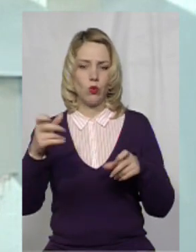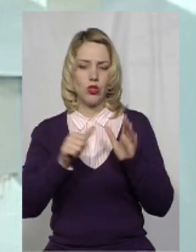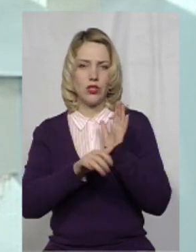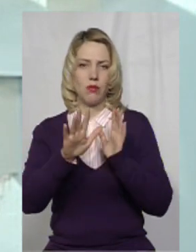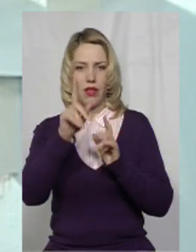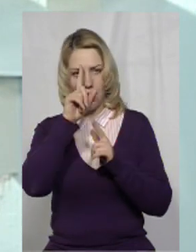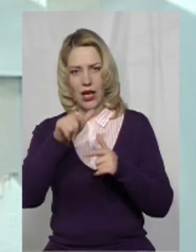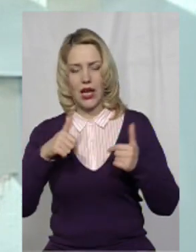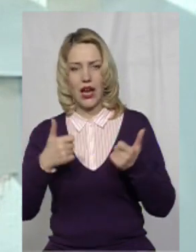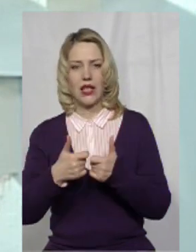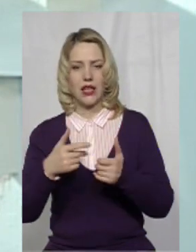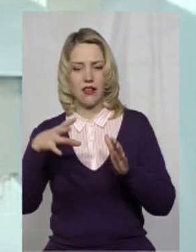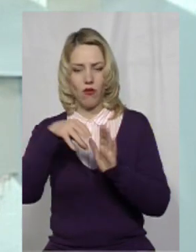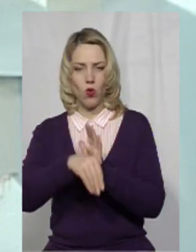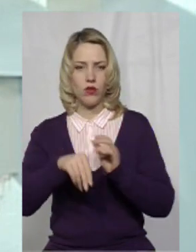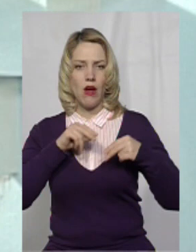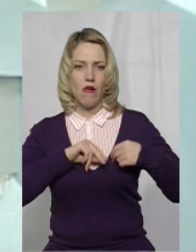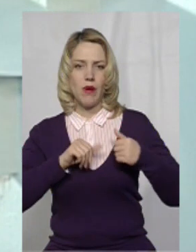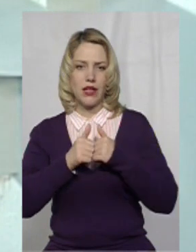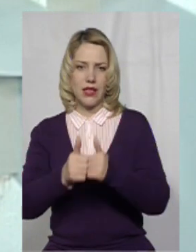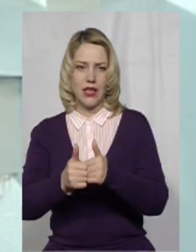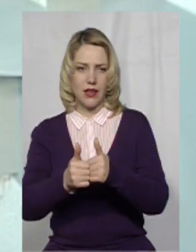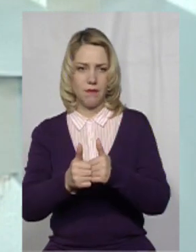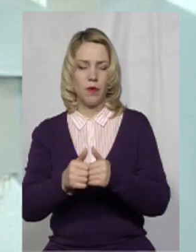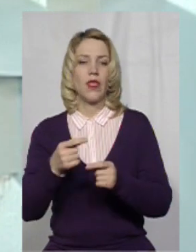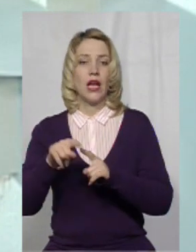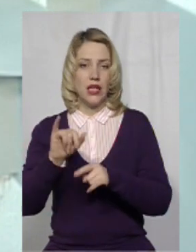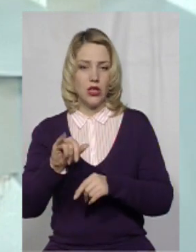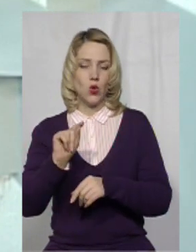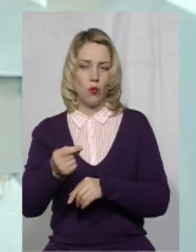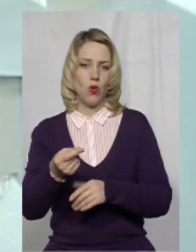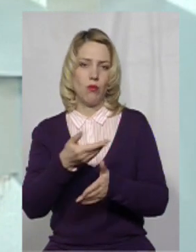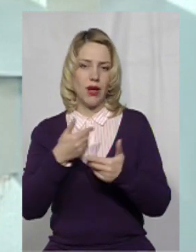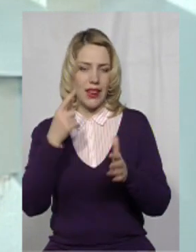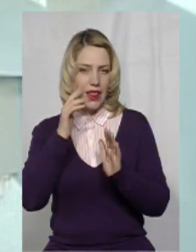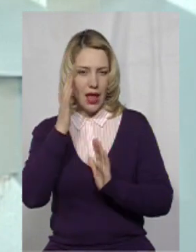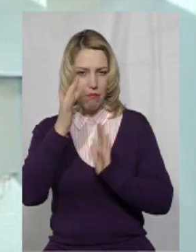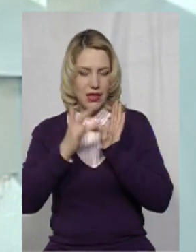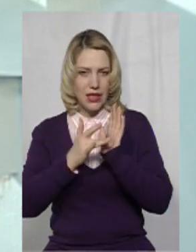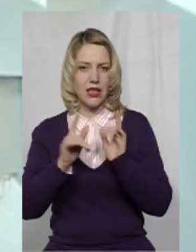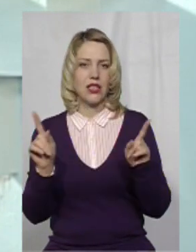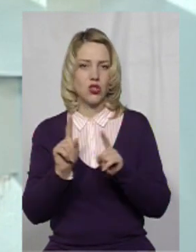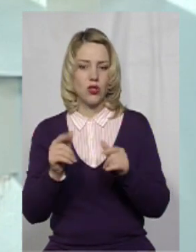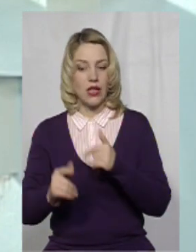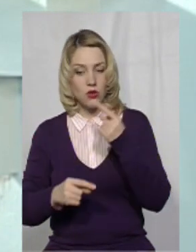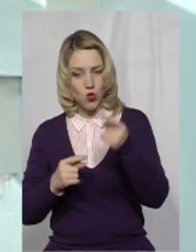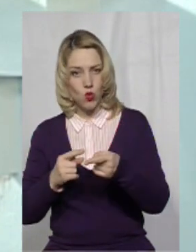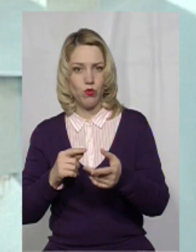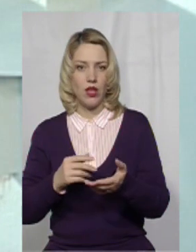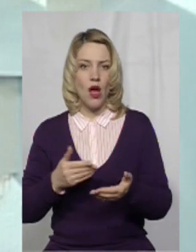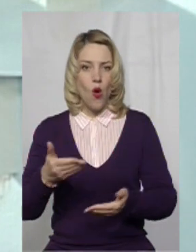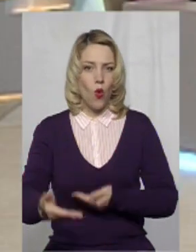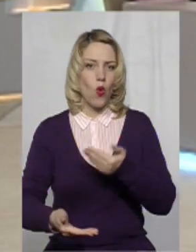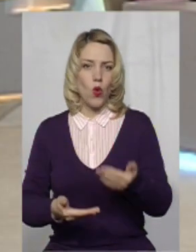65 країн вже в них, які є в партнерах у міжнародному трейд-клубі. І тому ми намітили наступний план кроків далі, як ми маємо з